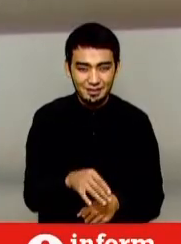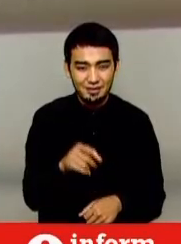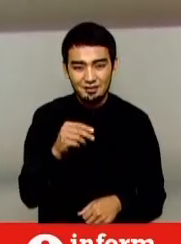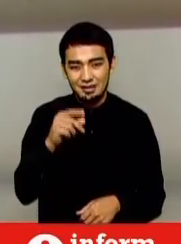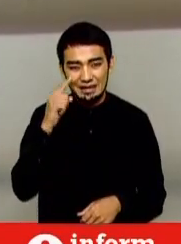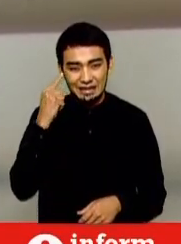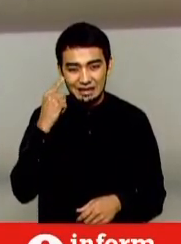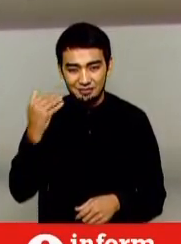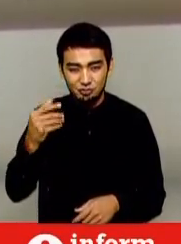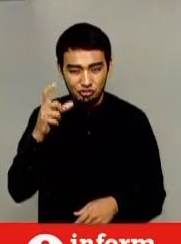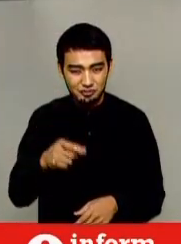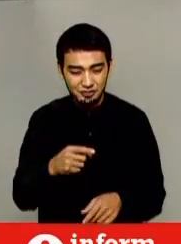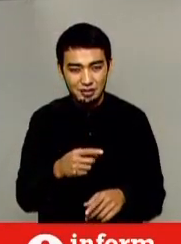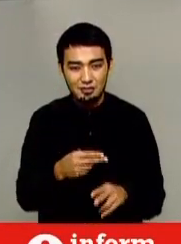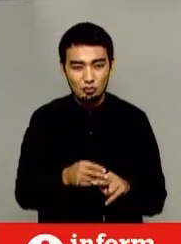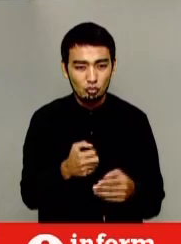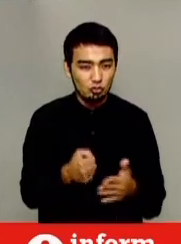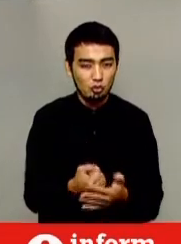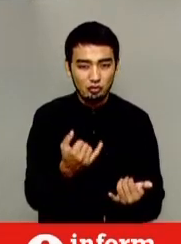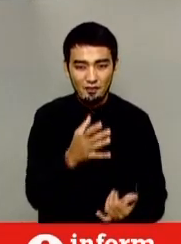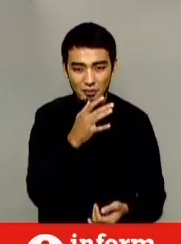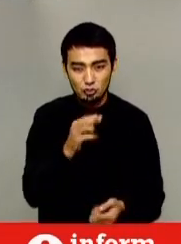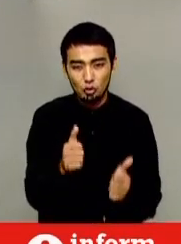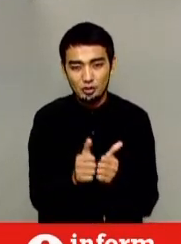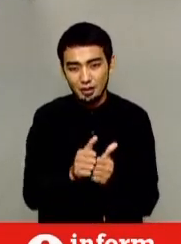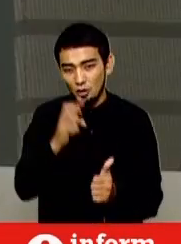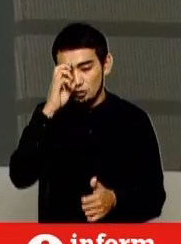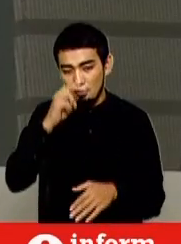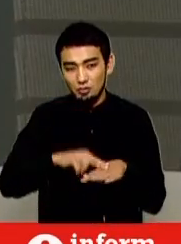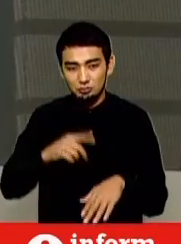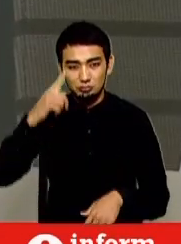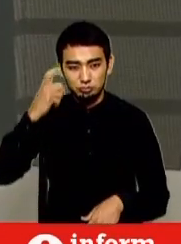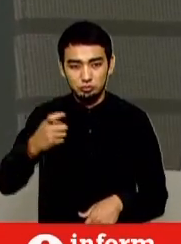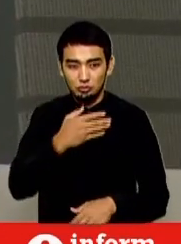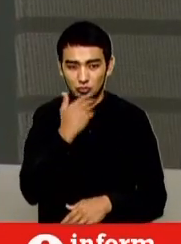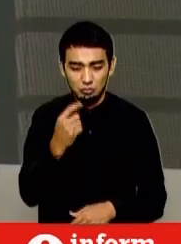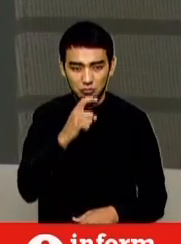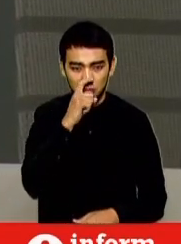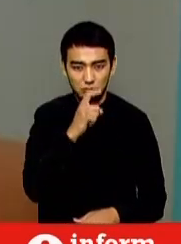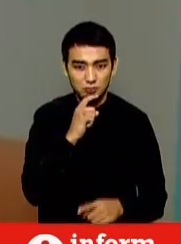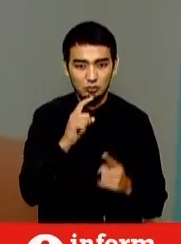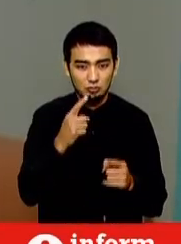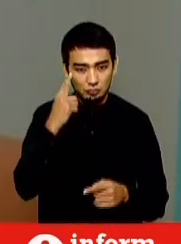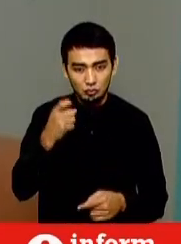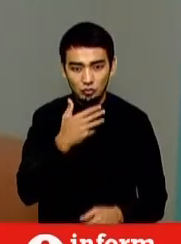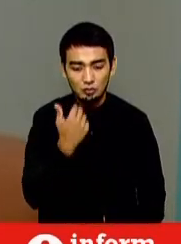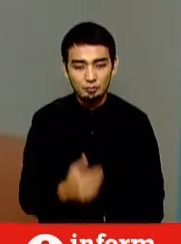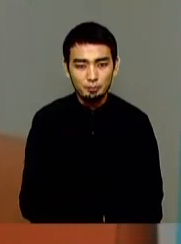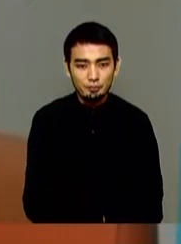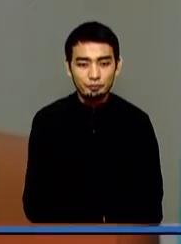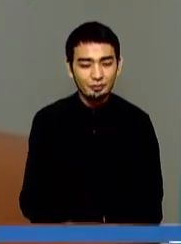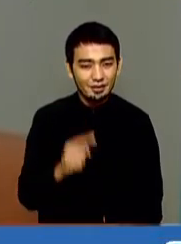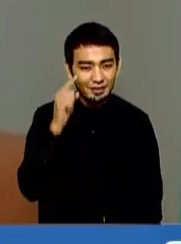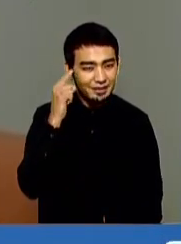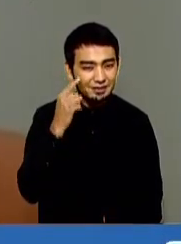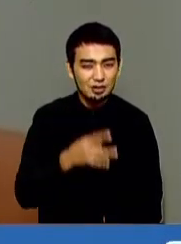Қырғызстан азаматы болғандықтан неге әлі күнге көрші елдің полициясына хабар берілмегені түсініксіз дейді. Қырғызстан Республикасы ол